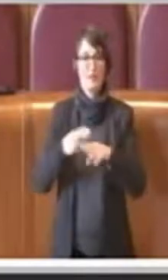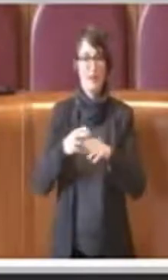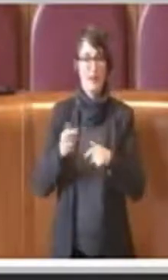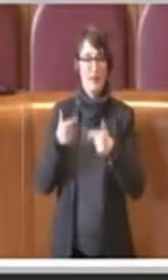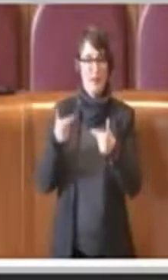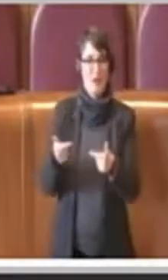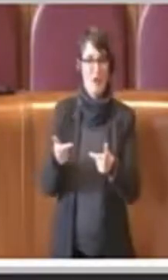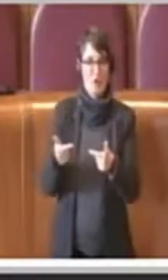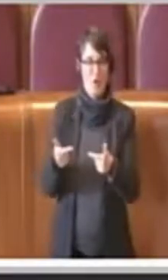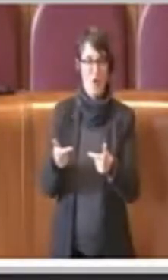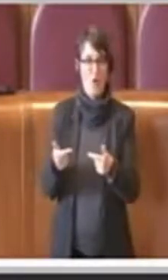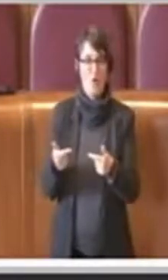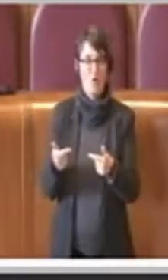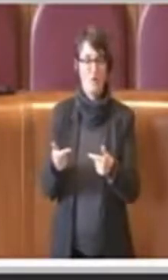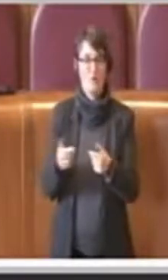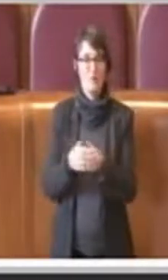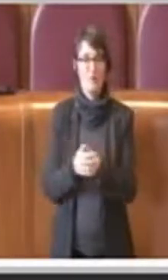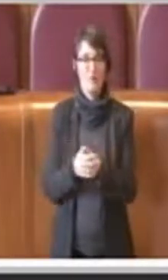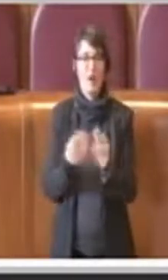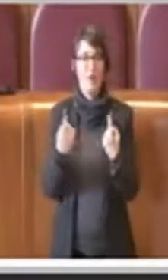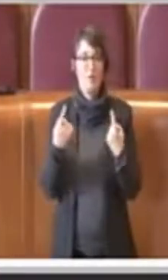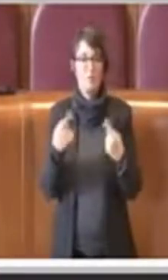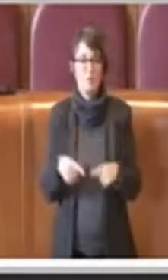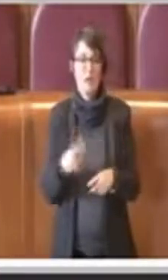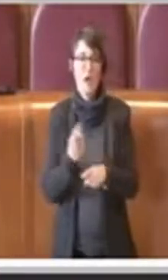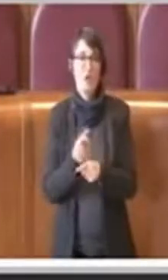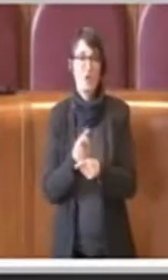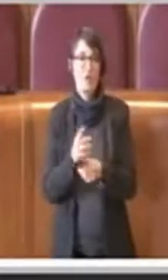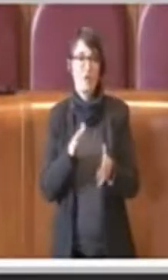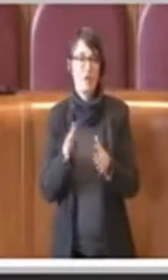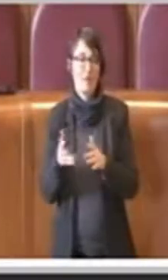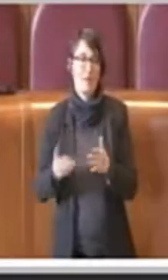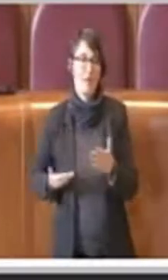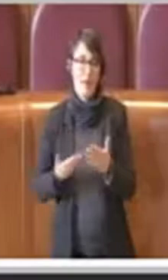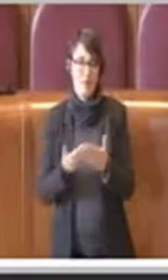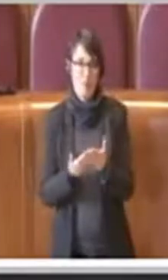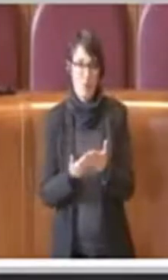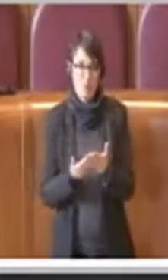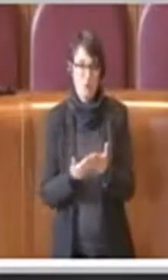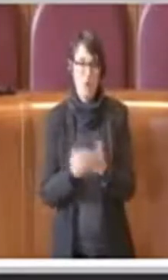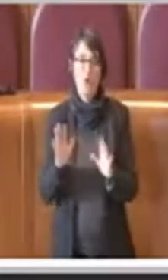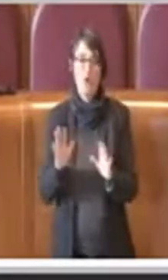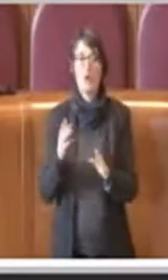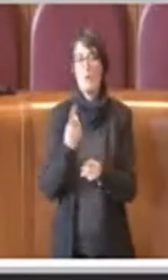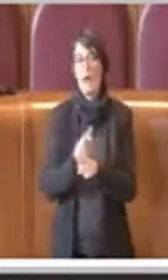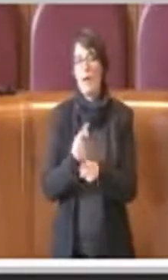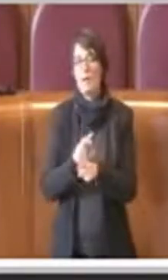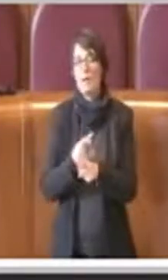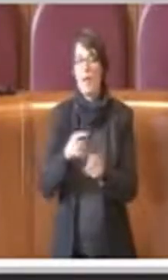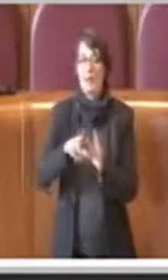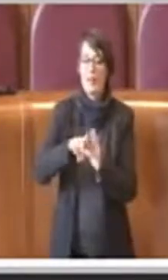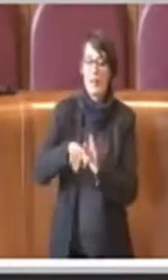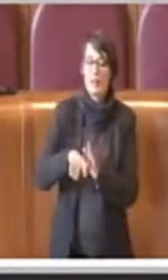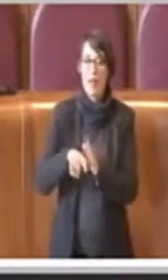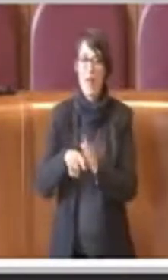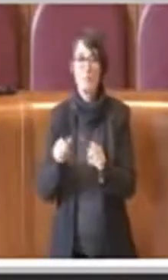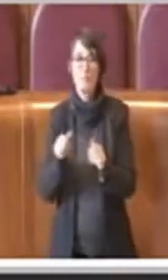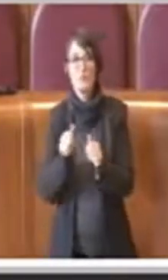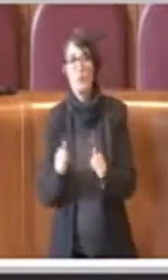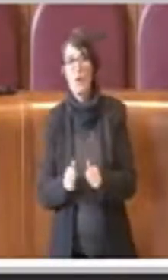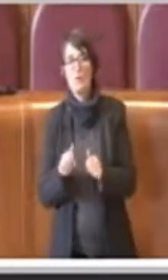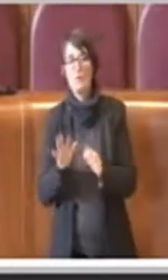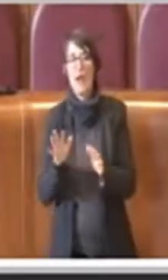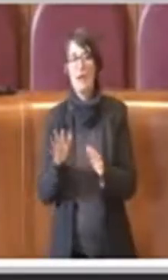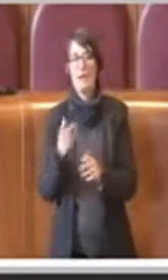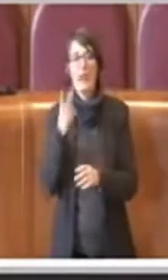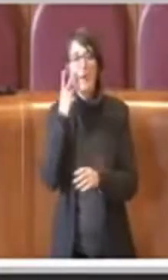dovevano indossare la veste di mozioni, la cui attuazione dipendeva dai tempi e dalle modalità previste per le mozioni di qualunque